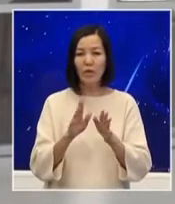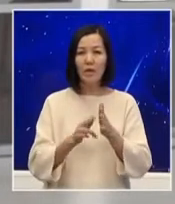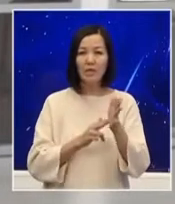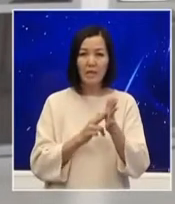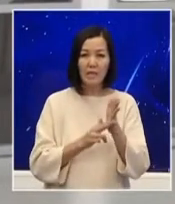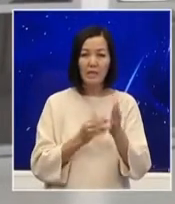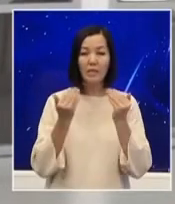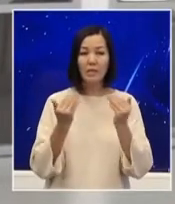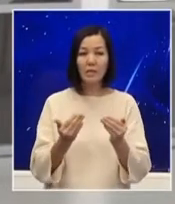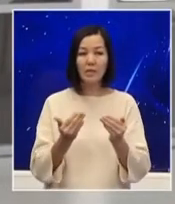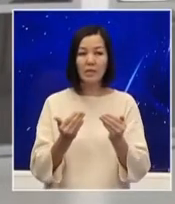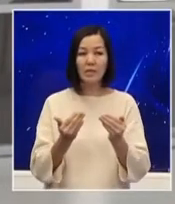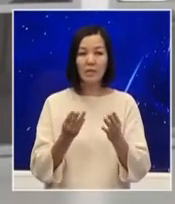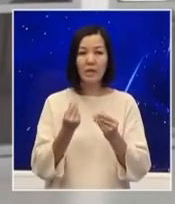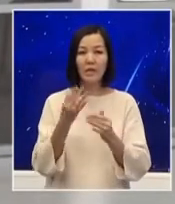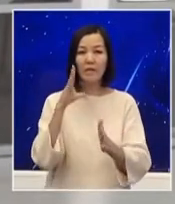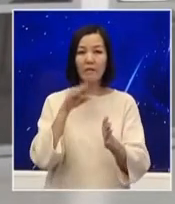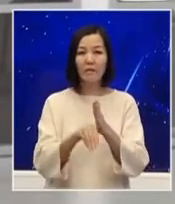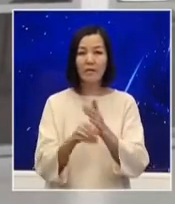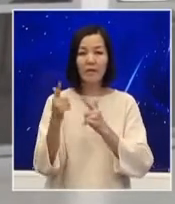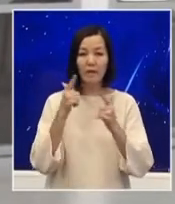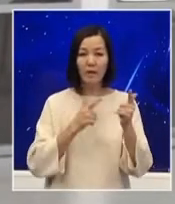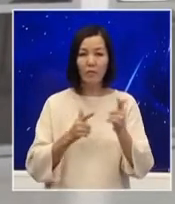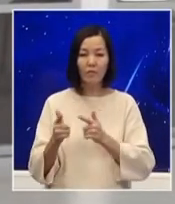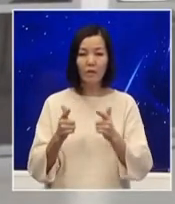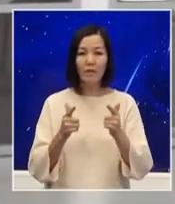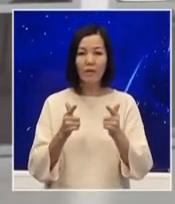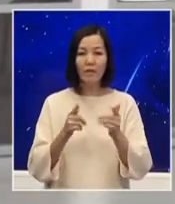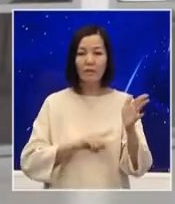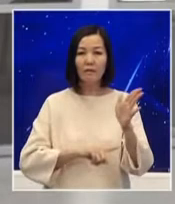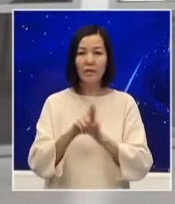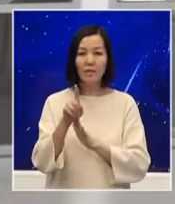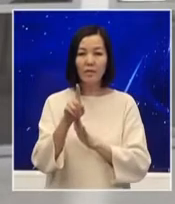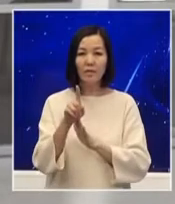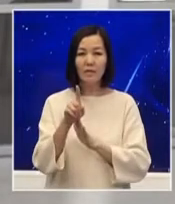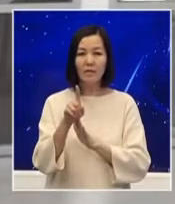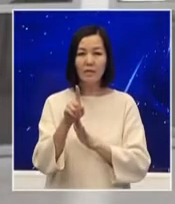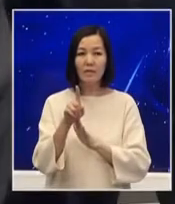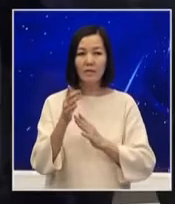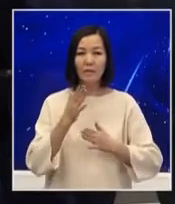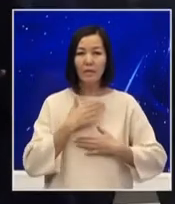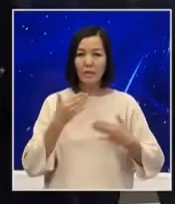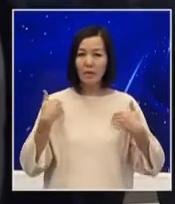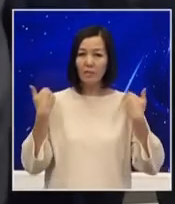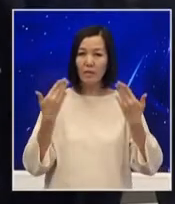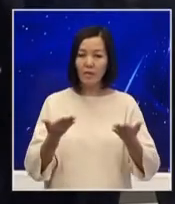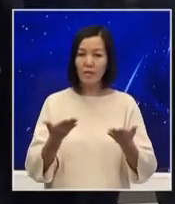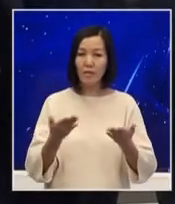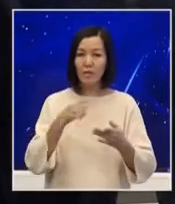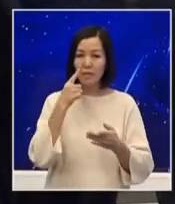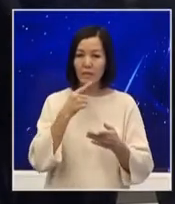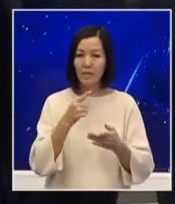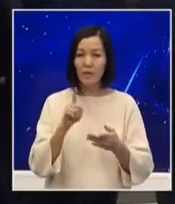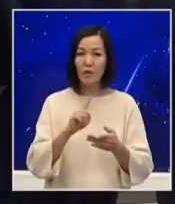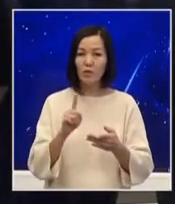они сейчас, инвесторы без него даже готовы начать. Они мне даже предложение сказали, говорят, если что,